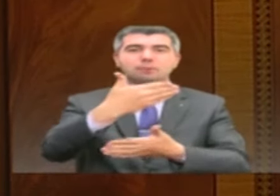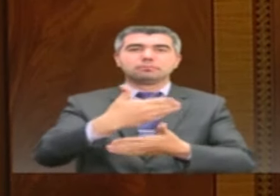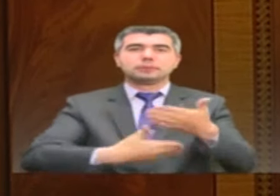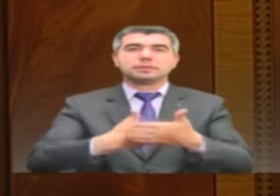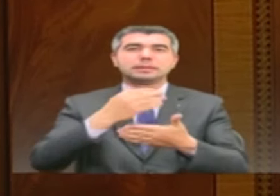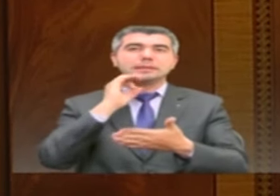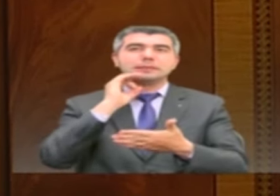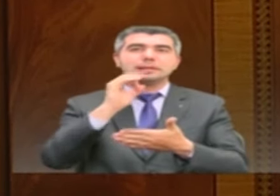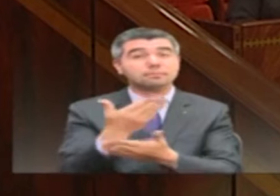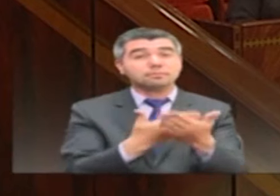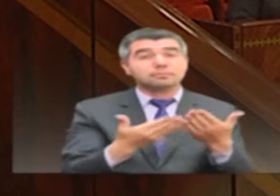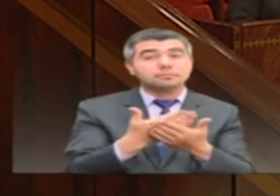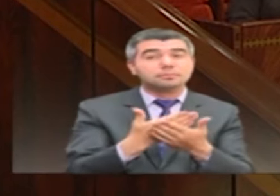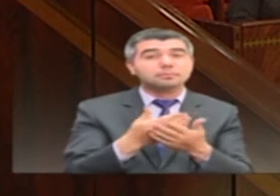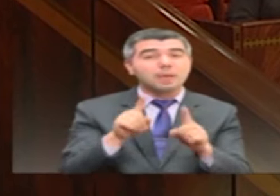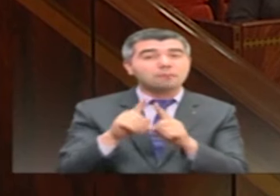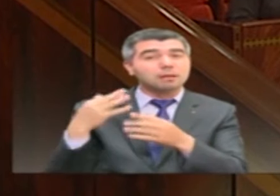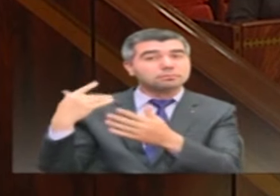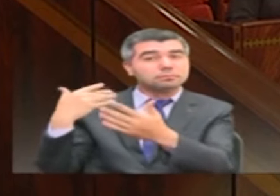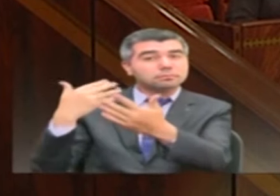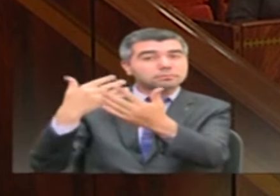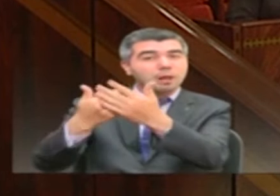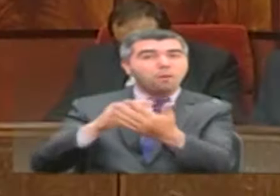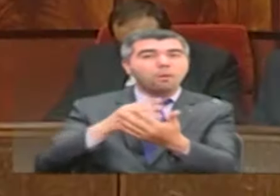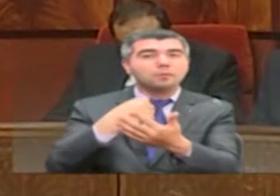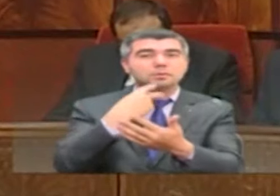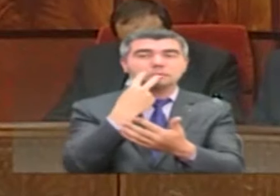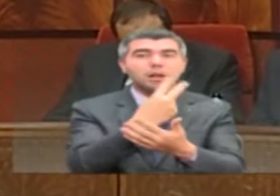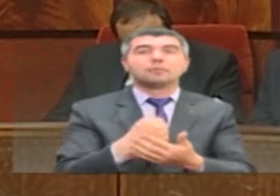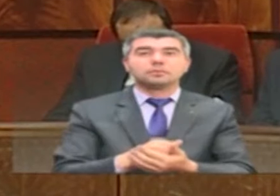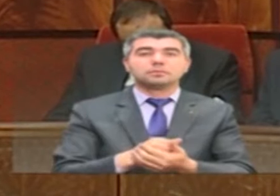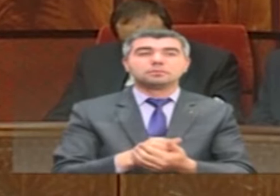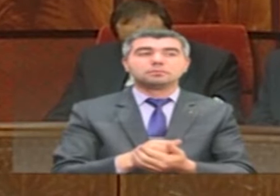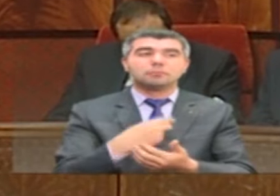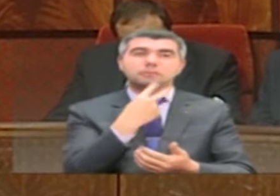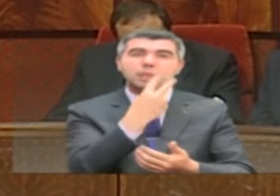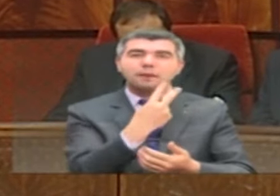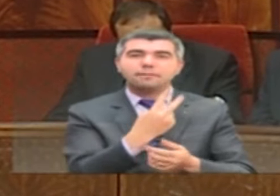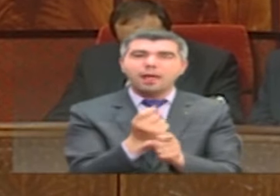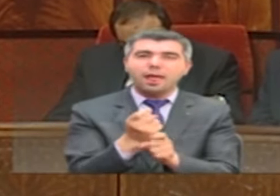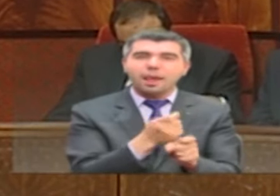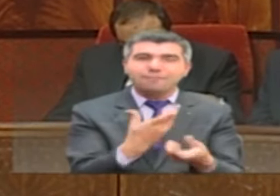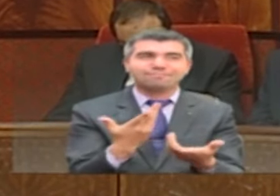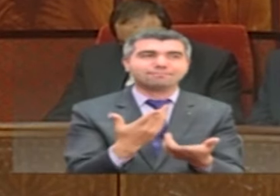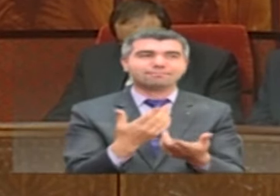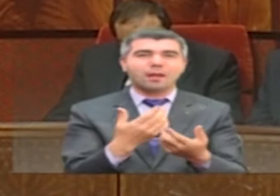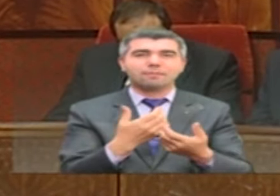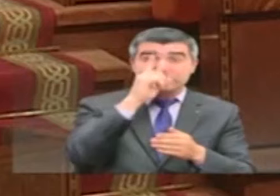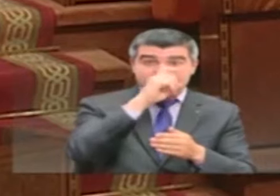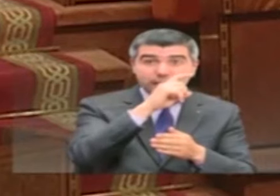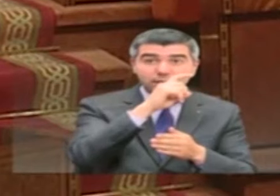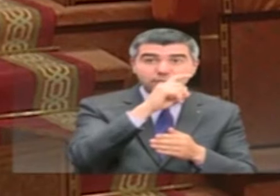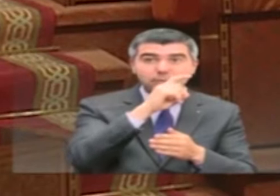التنميه العهد والعزم على مواصله النضال والاصلاح في اطار الاستقرار وفي نطاق الوفاء